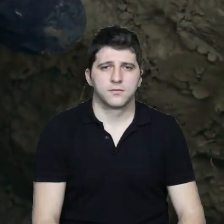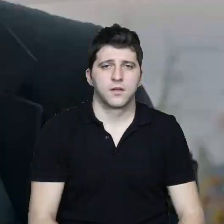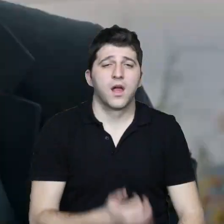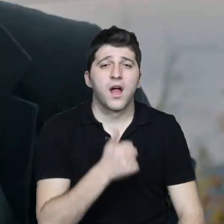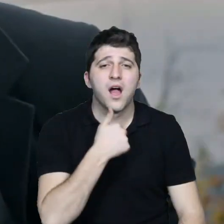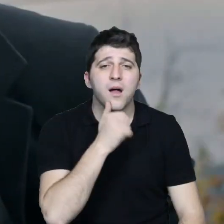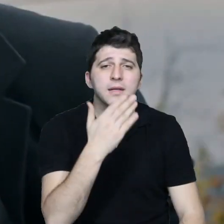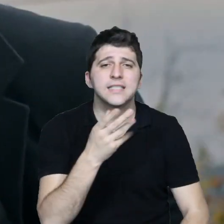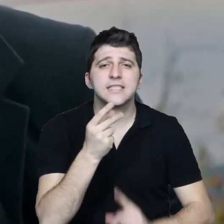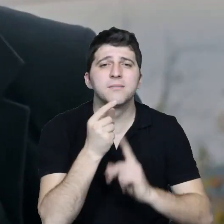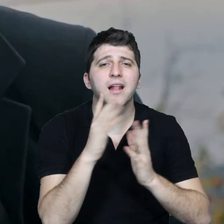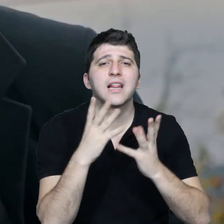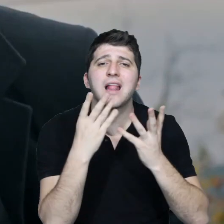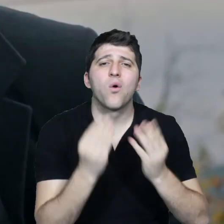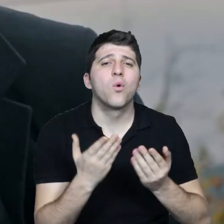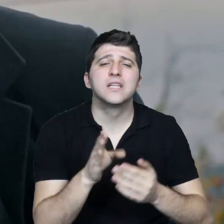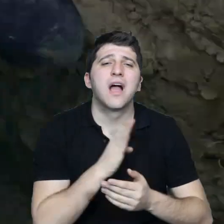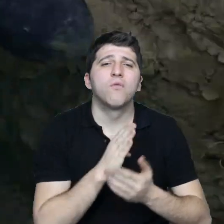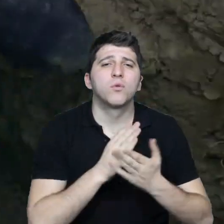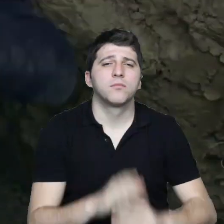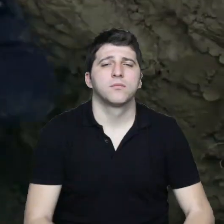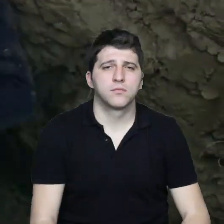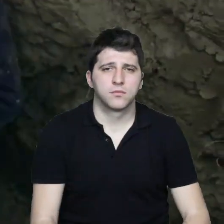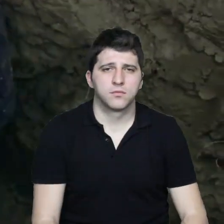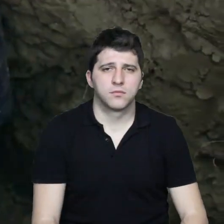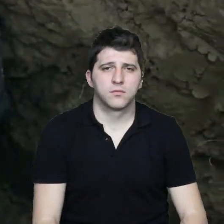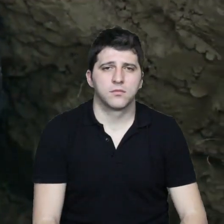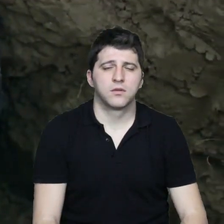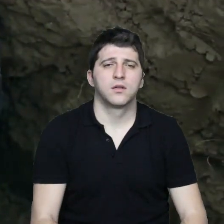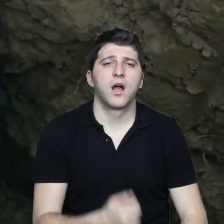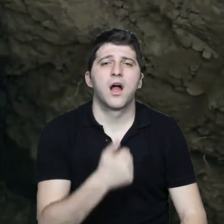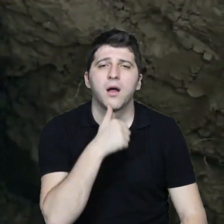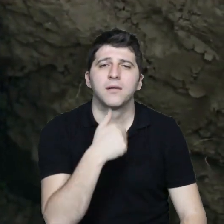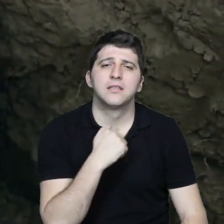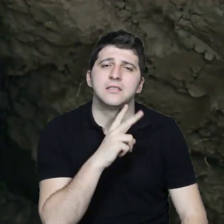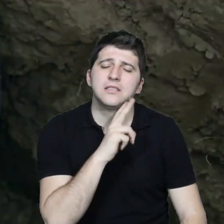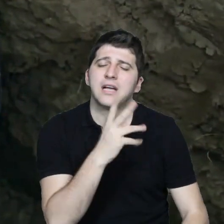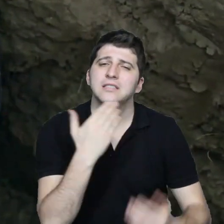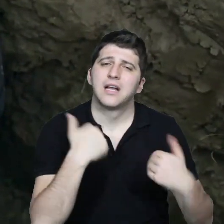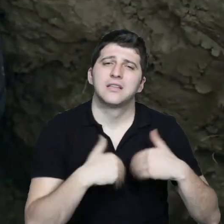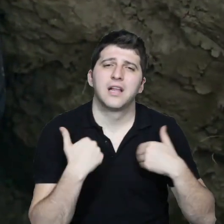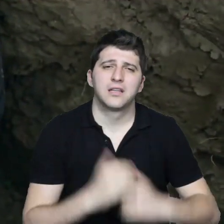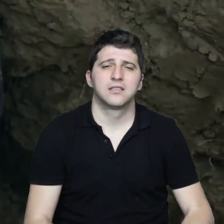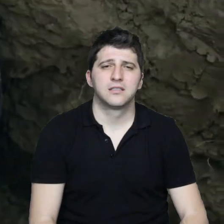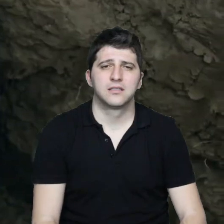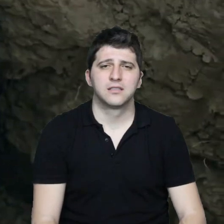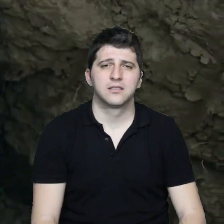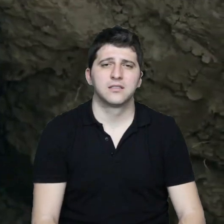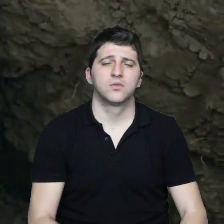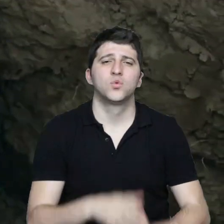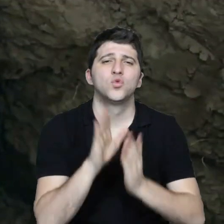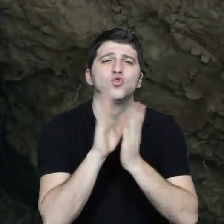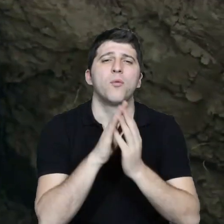Abi. İsmail ne oldu sana yavrum? Abi bana yazık ettiler. Koyun diye köpeği içeri